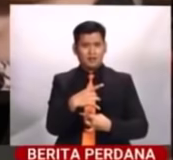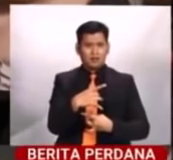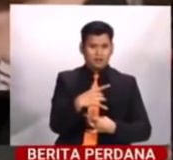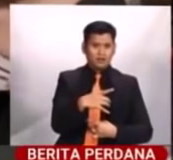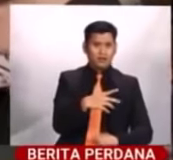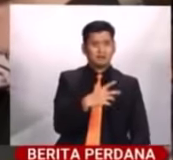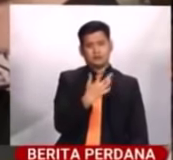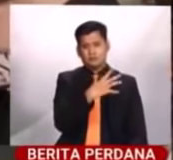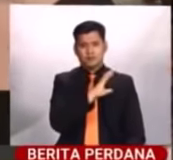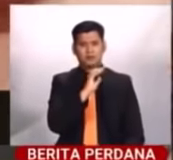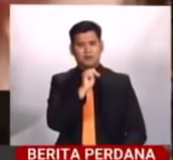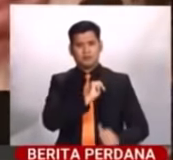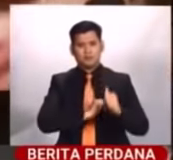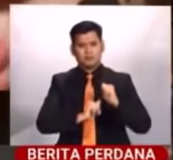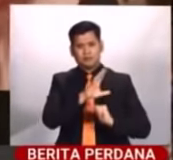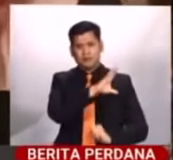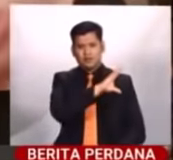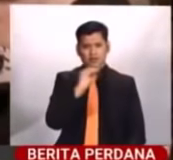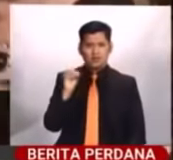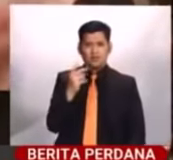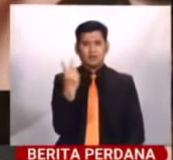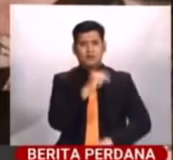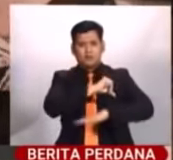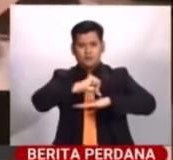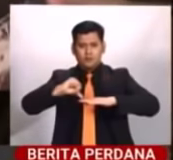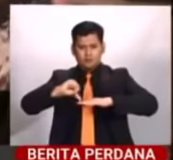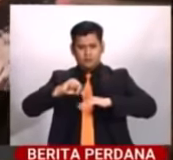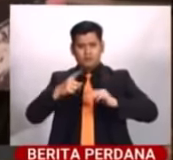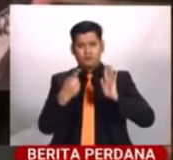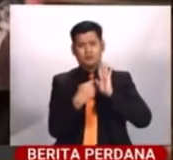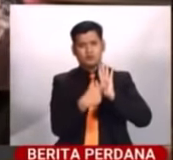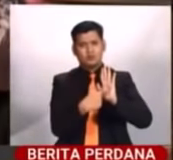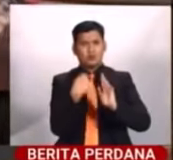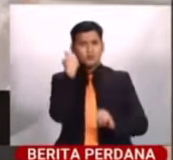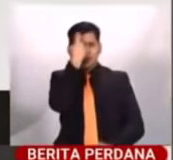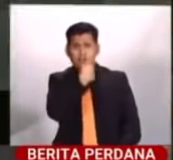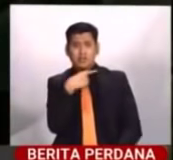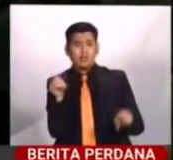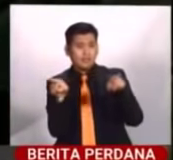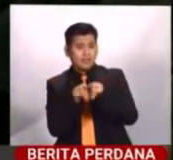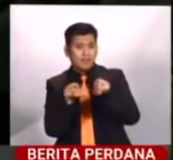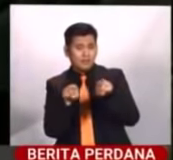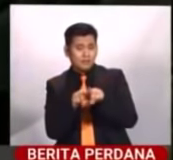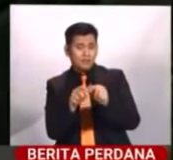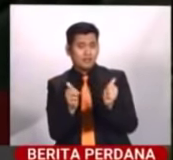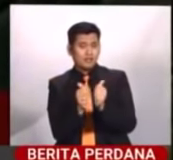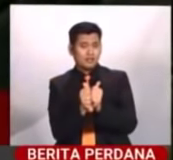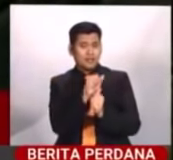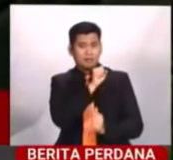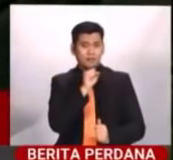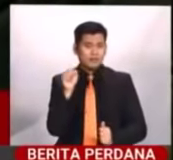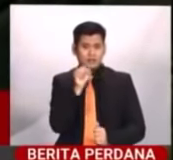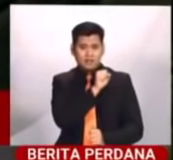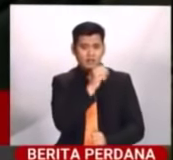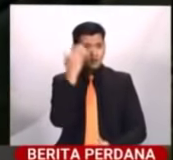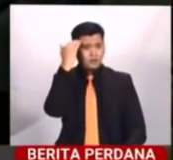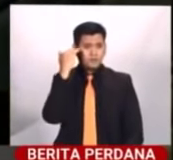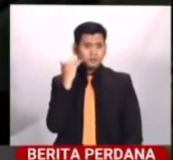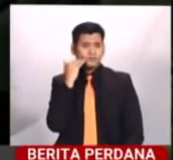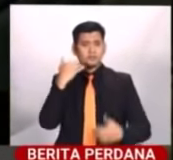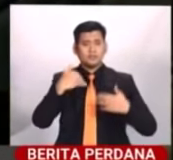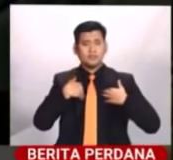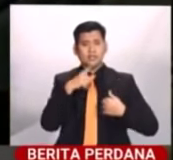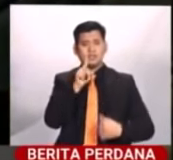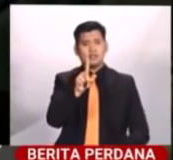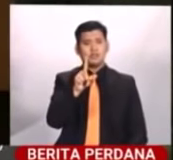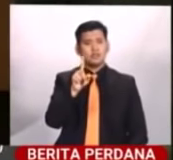melakukan 20 pembedahan sehingga penampilan dan wajah mereka benar-benar menjadi seperti yang diimpikan. Wujud satu